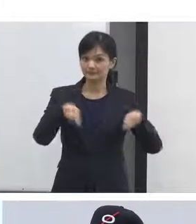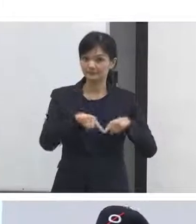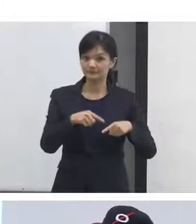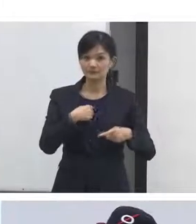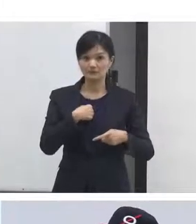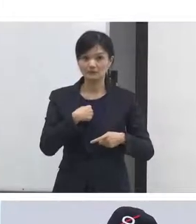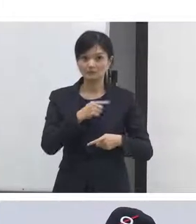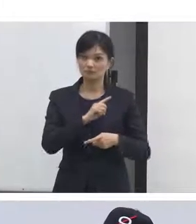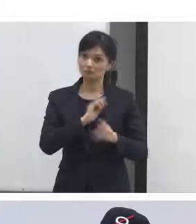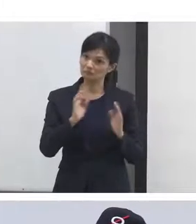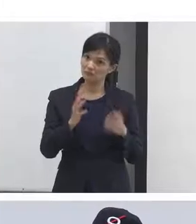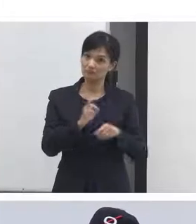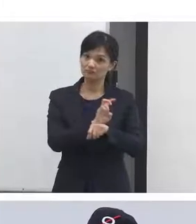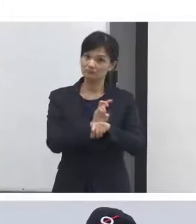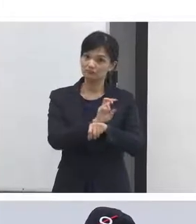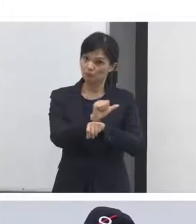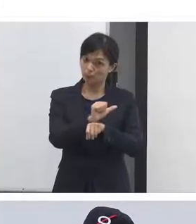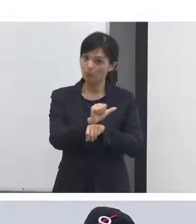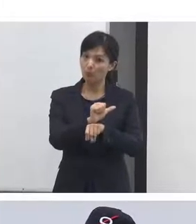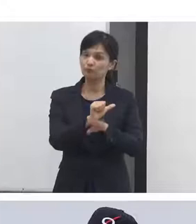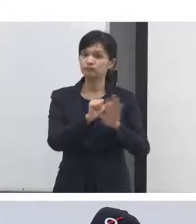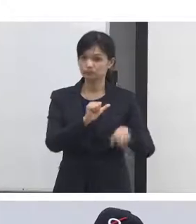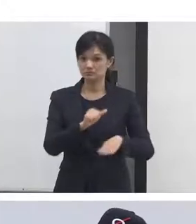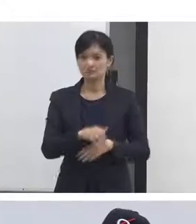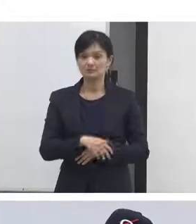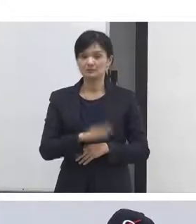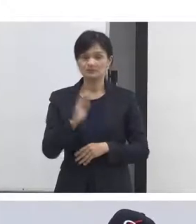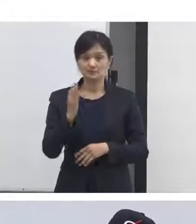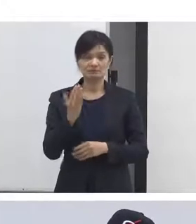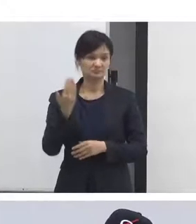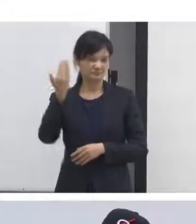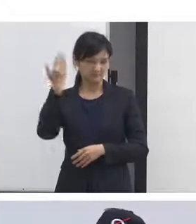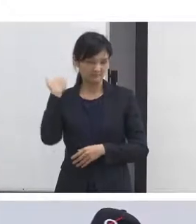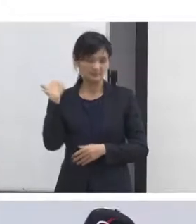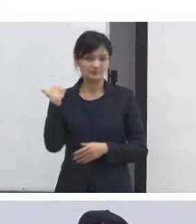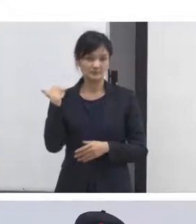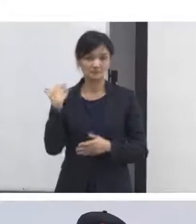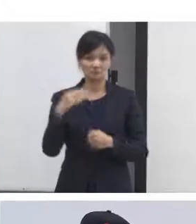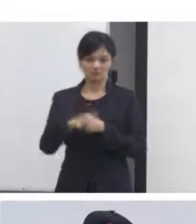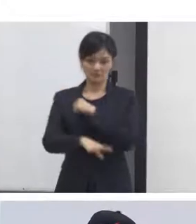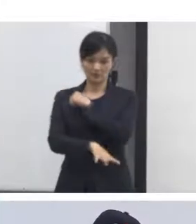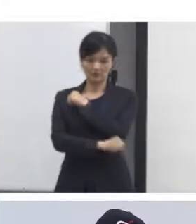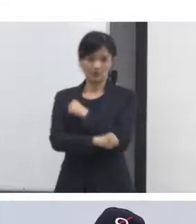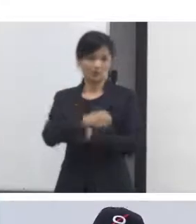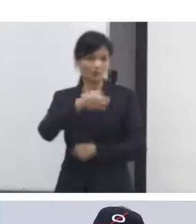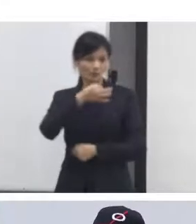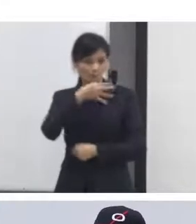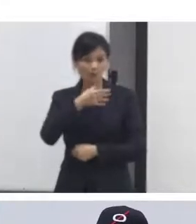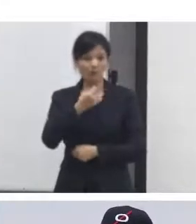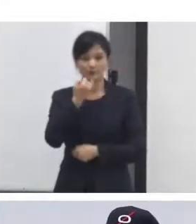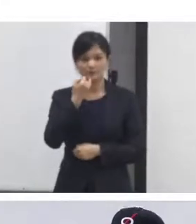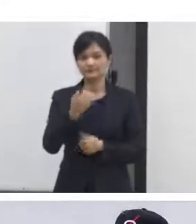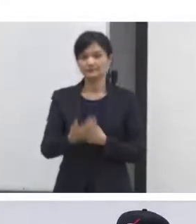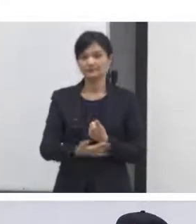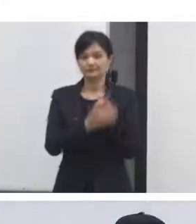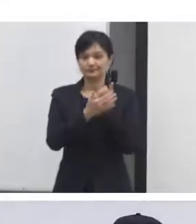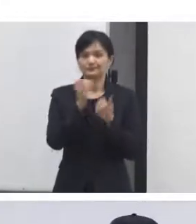可能没有超过25个小时。但我们其实就是站在巨人的肩膀上，去让这件事情可以被看到。